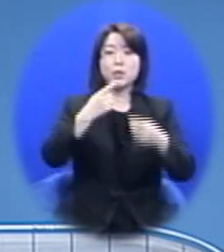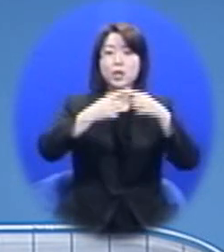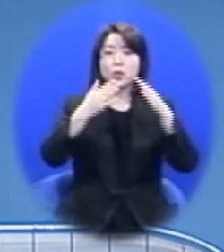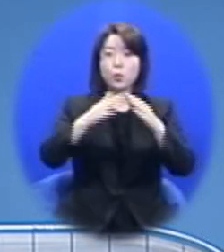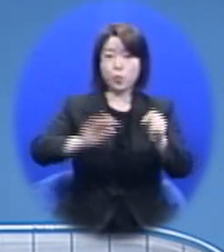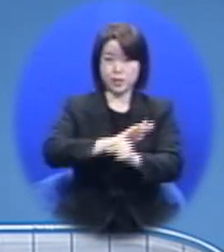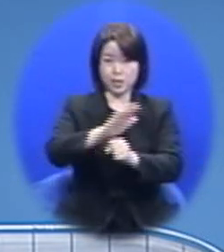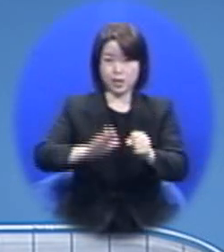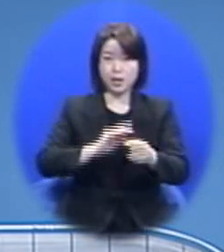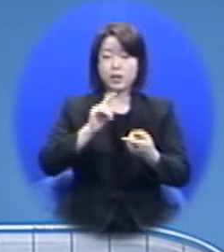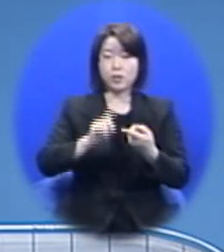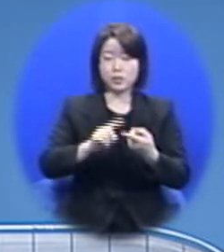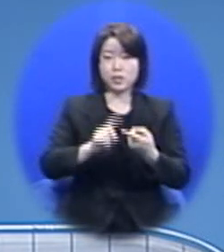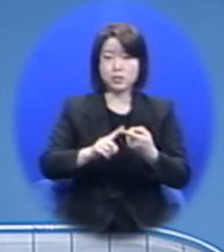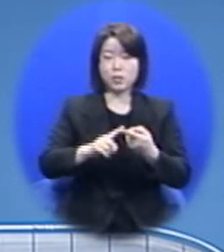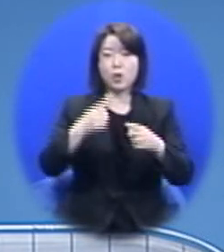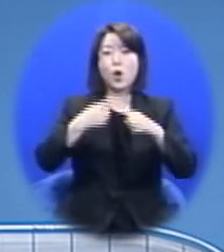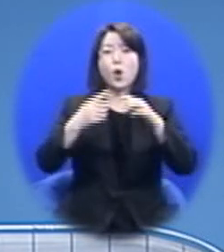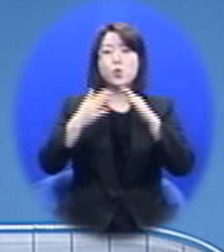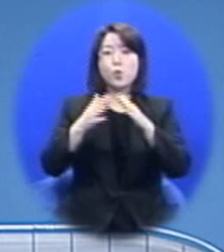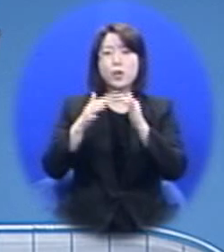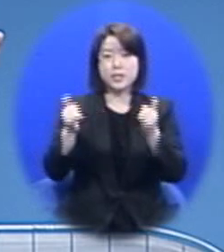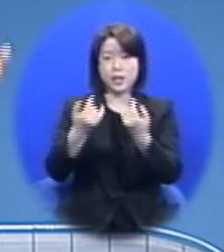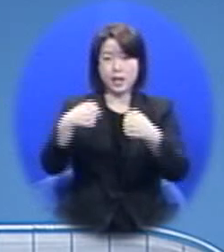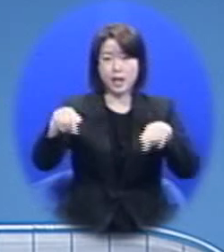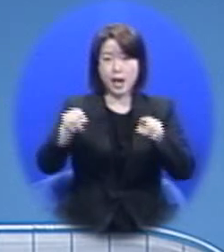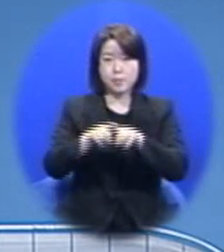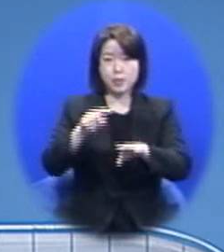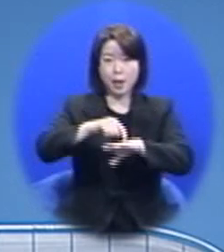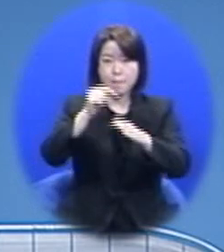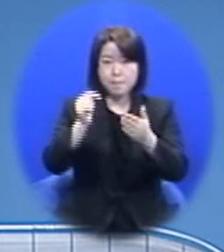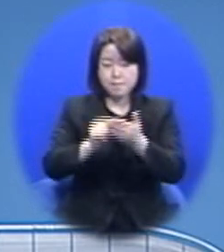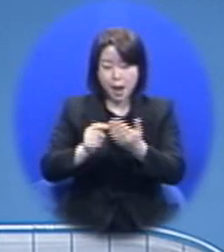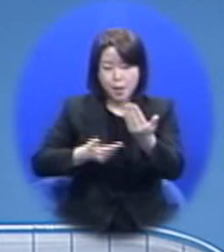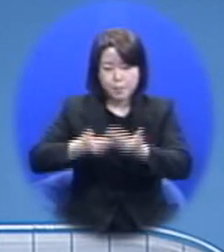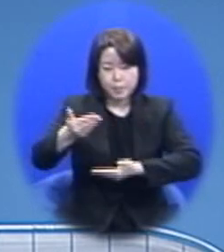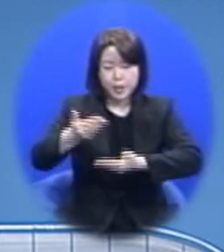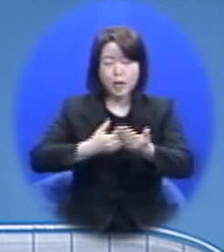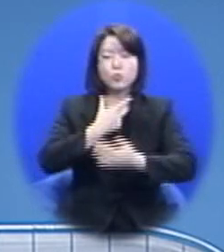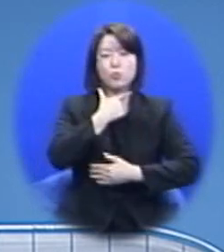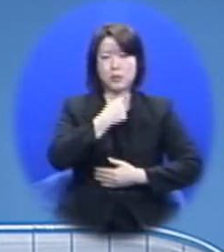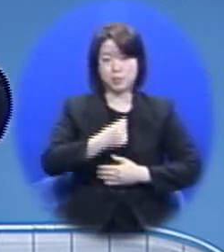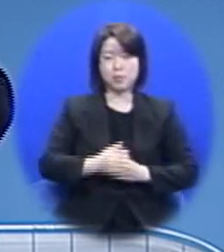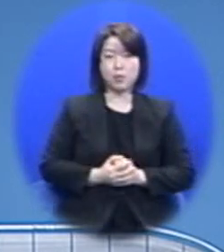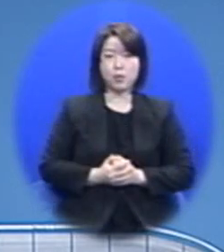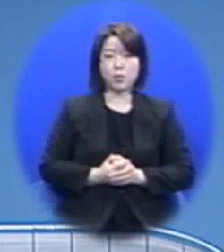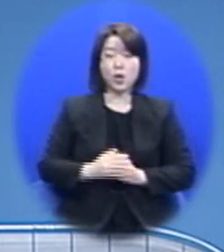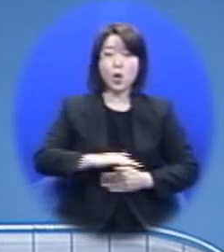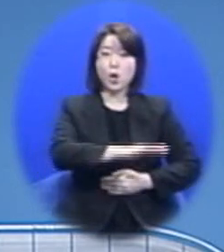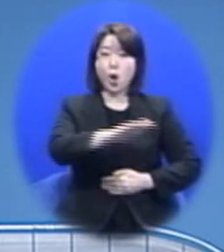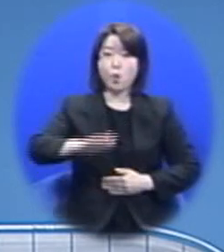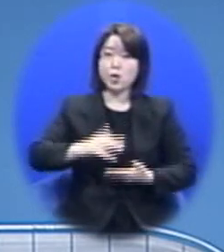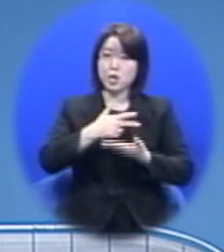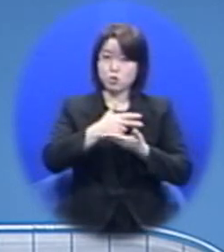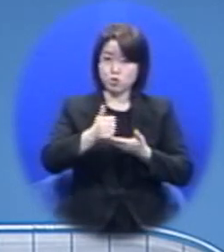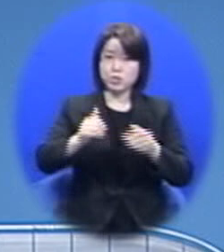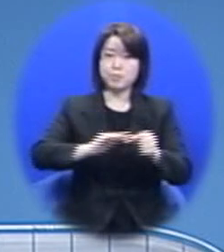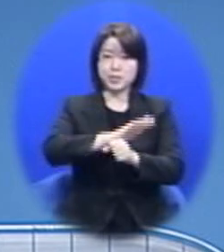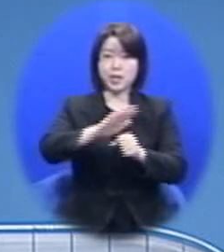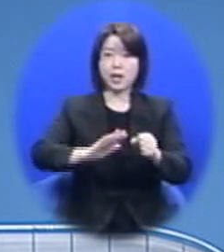것에 대해서 교우들과 같이 마음을 좀 나누었으면 하는 겁니다. 우리가 주님을